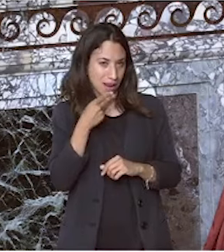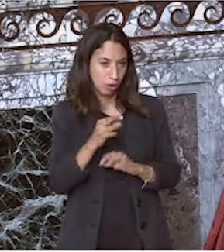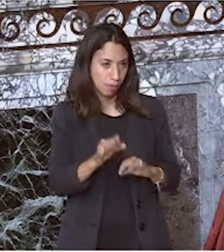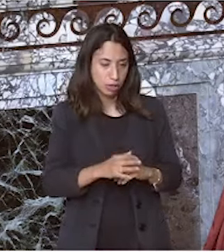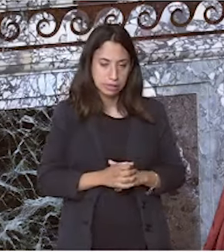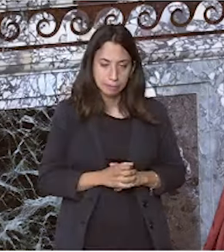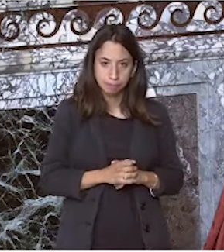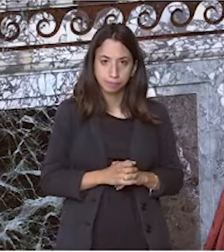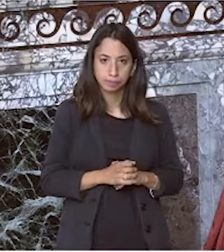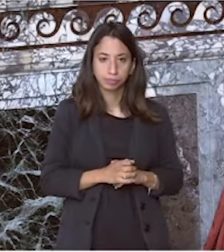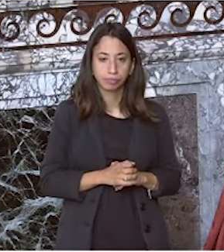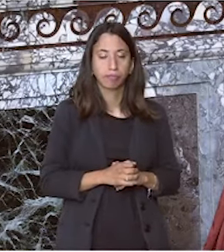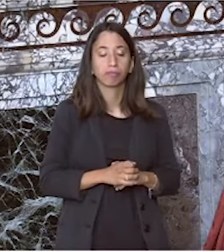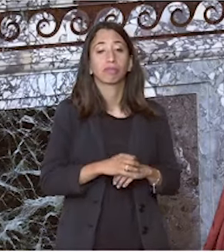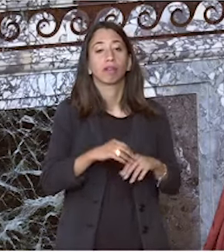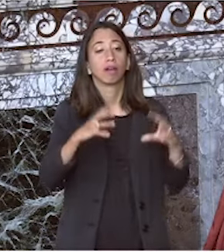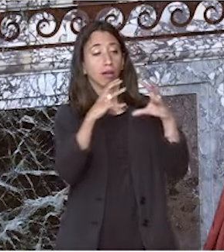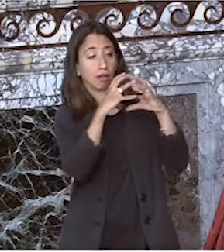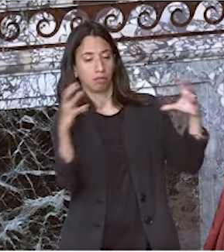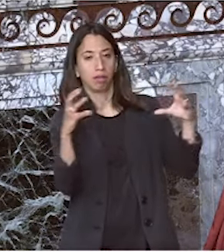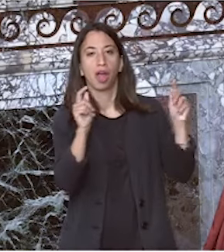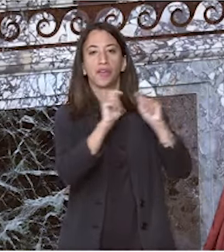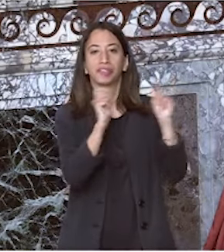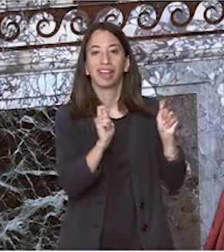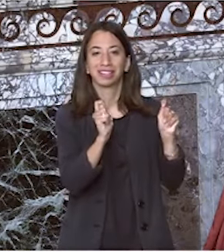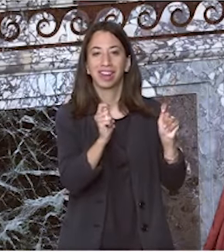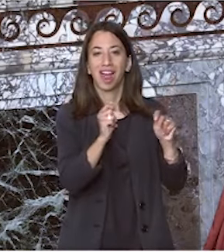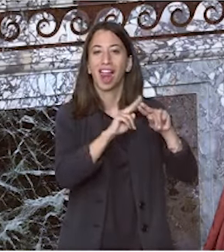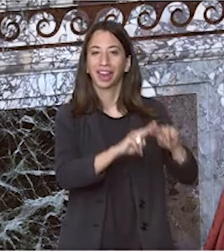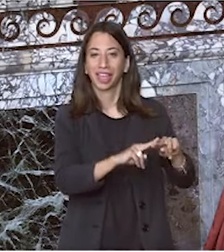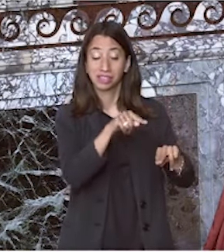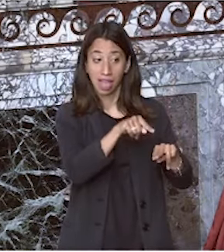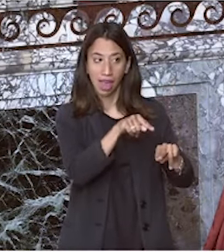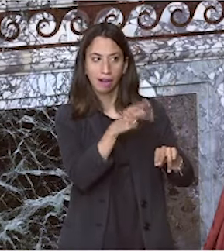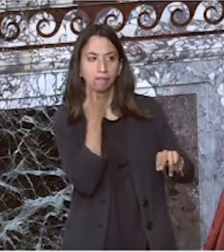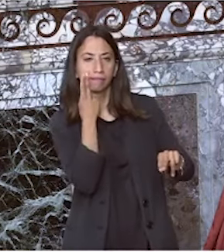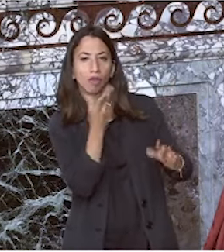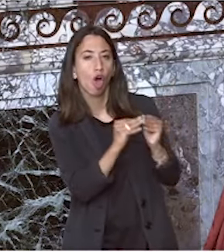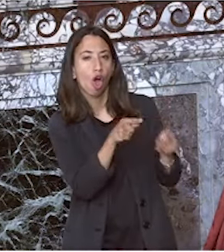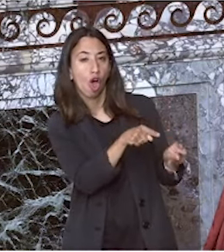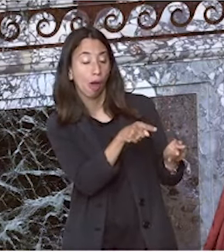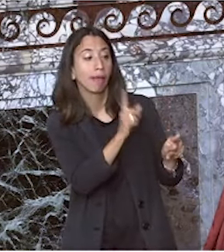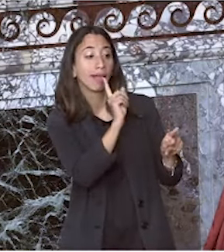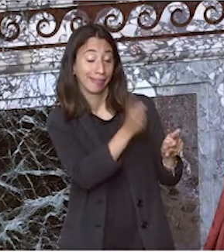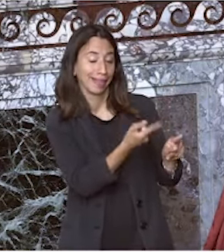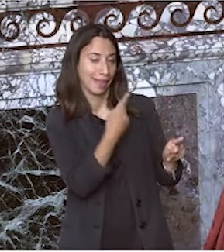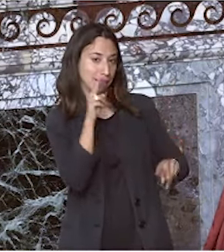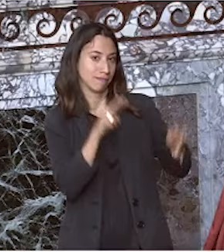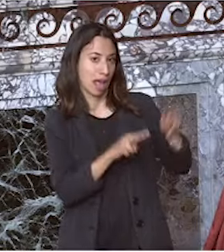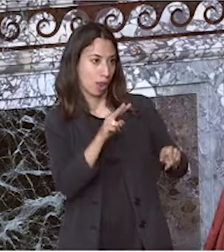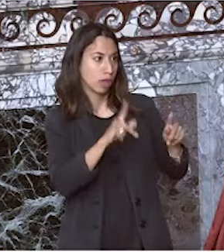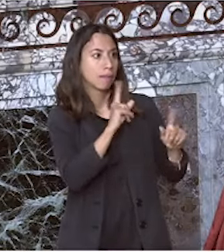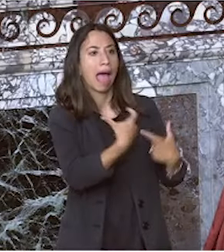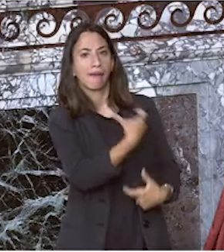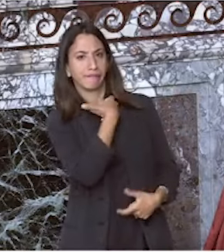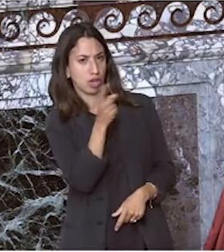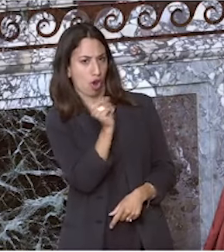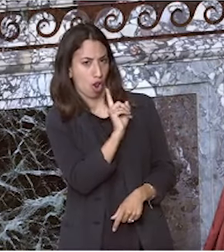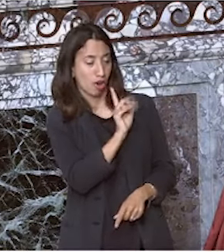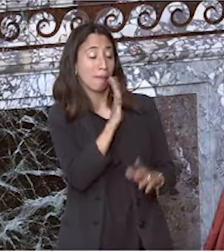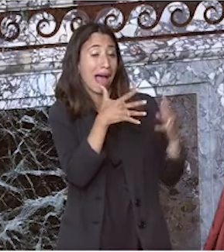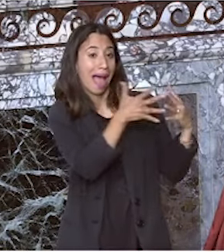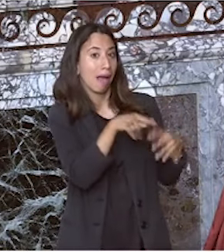della Federal Reserve degli Stati Uniti saranno un elemento di cui tenere conto, non un vincolo, nella fase di allentamento delle